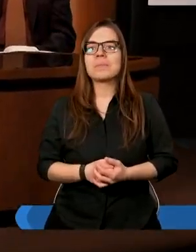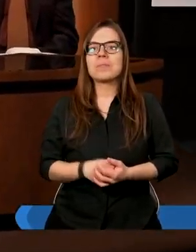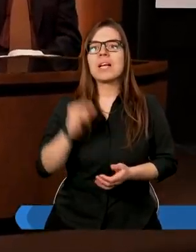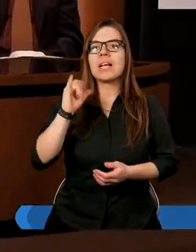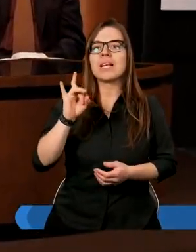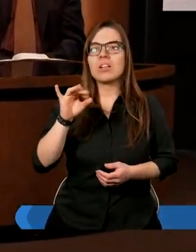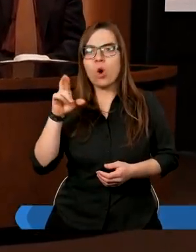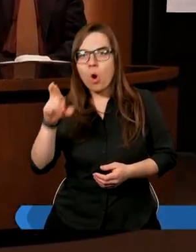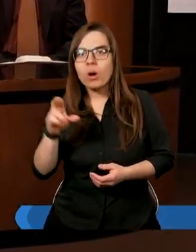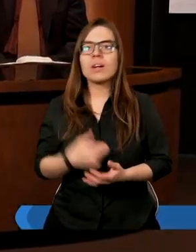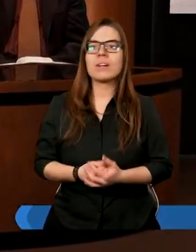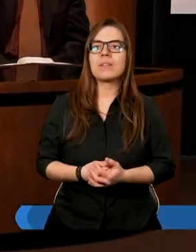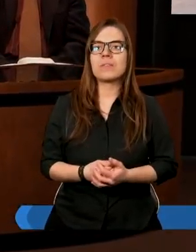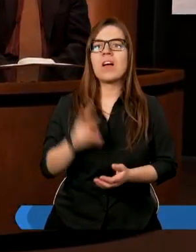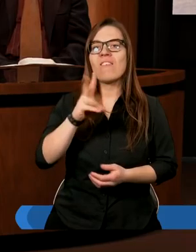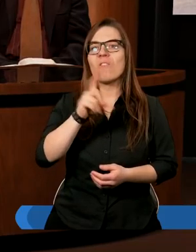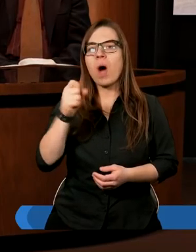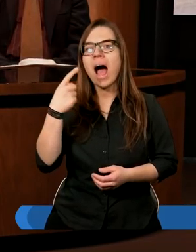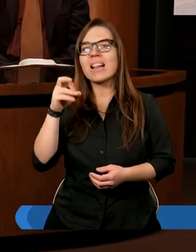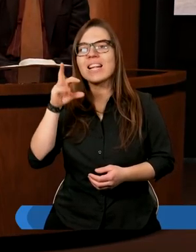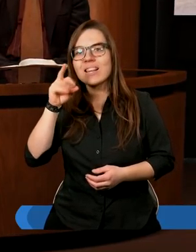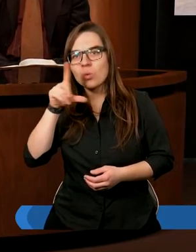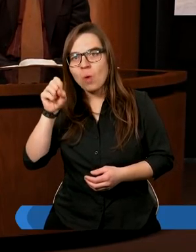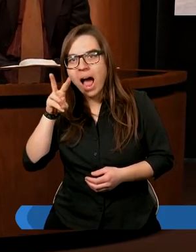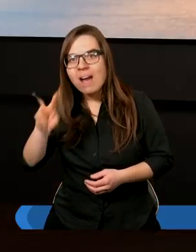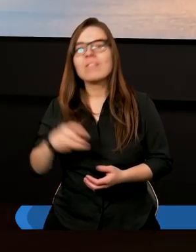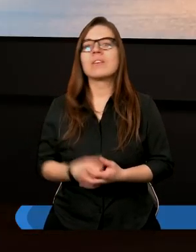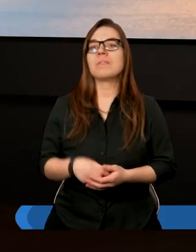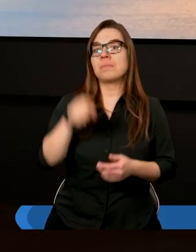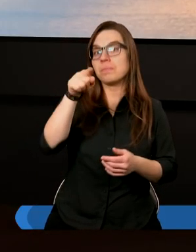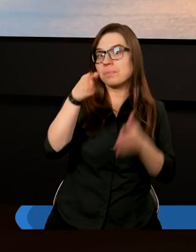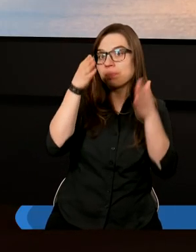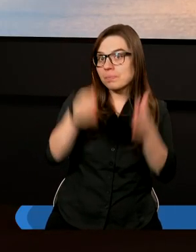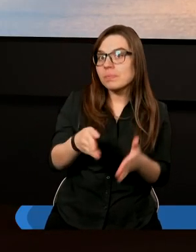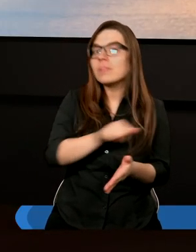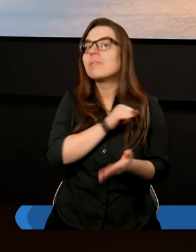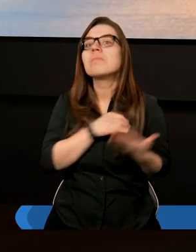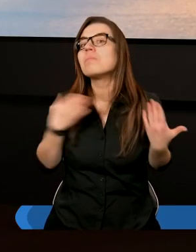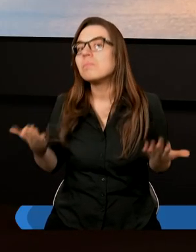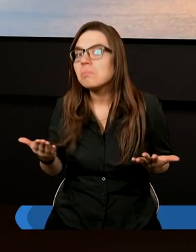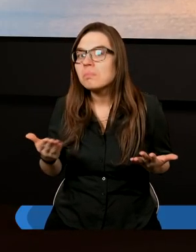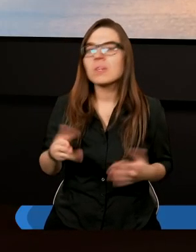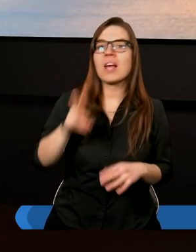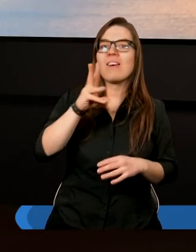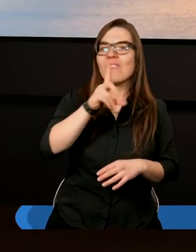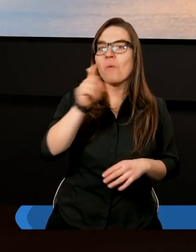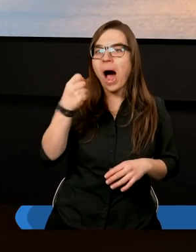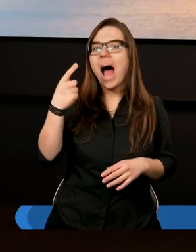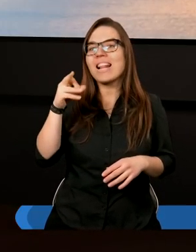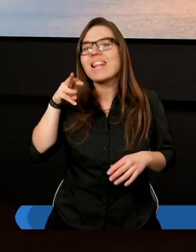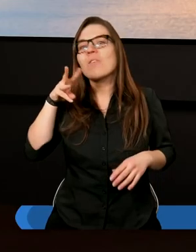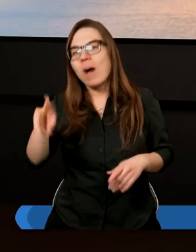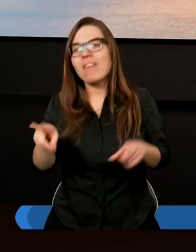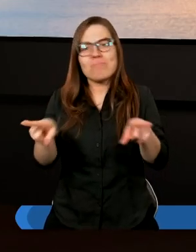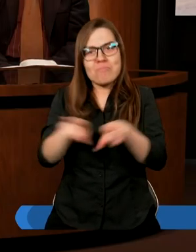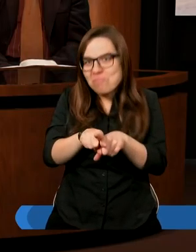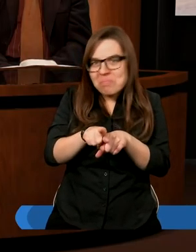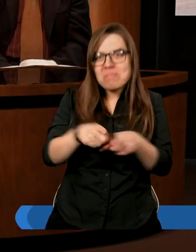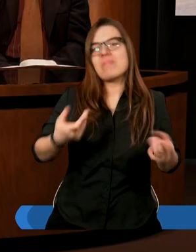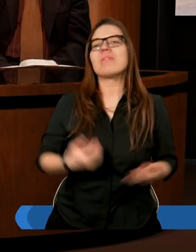Igor, Władysław, a ja mam na imię też Władysław.